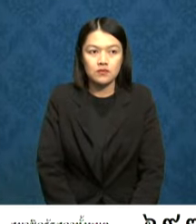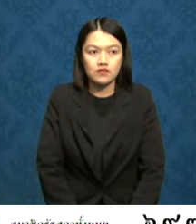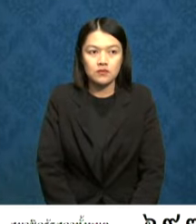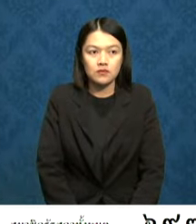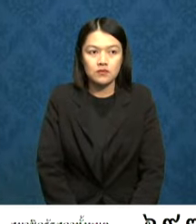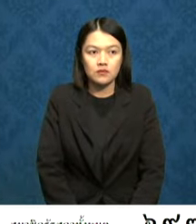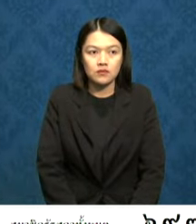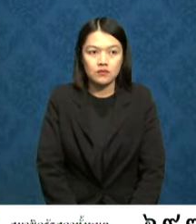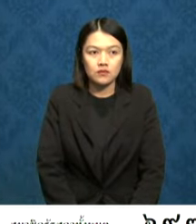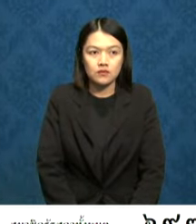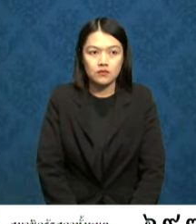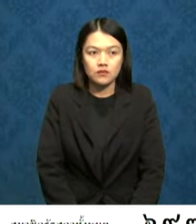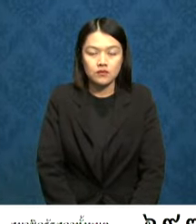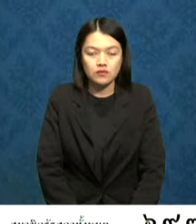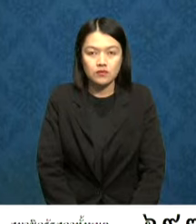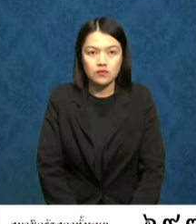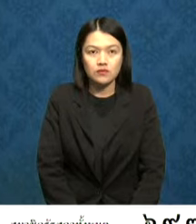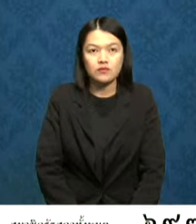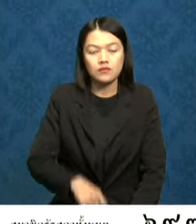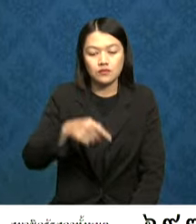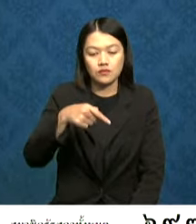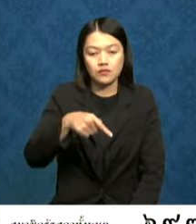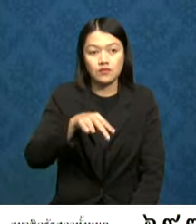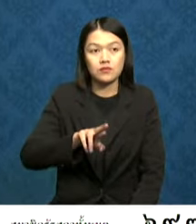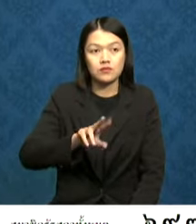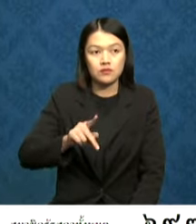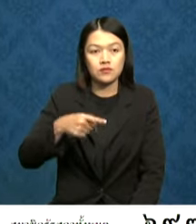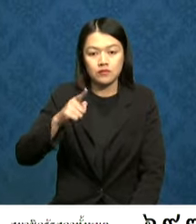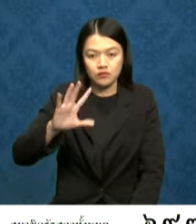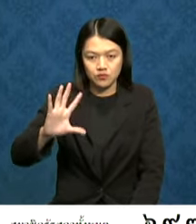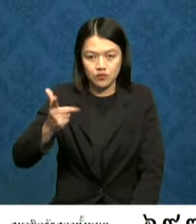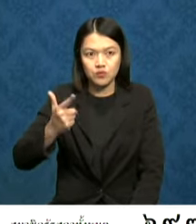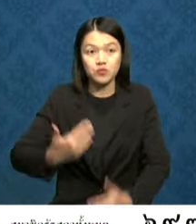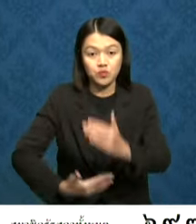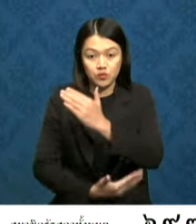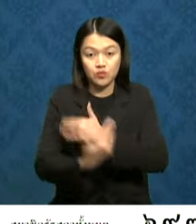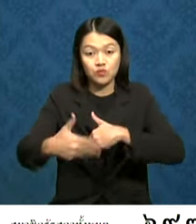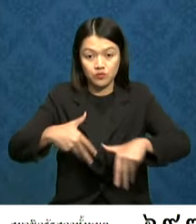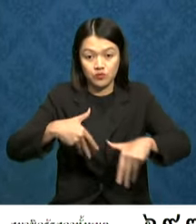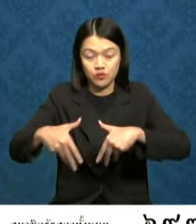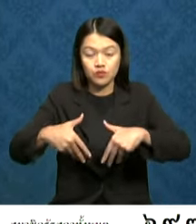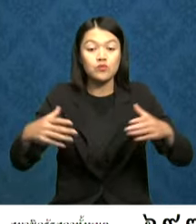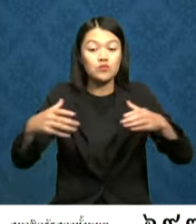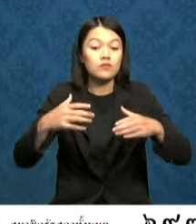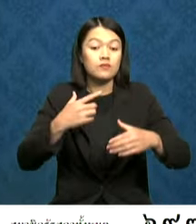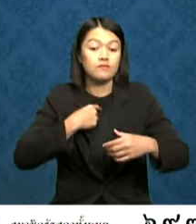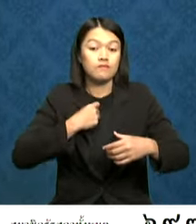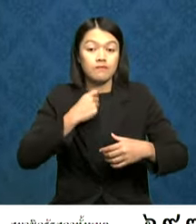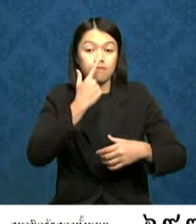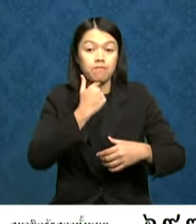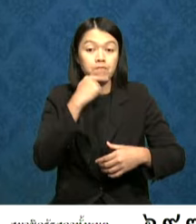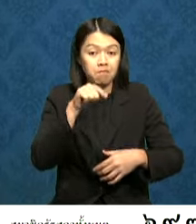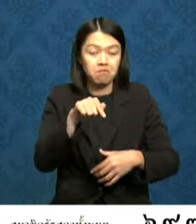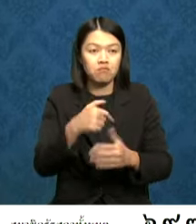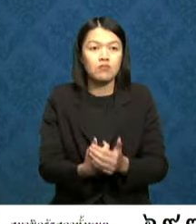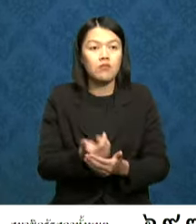ท่านประธานคะพ.ร.ป.ปปช.ที่เปิดโอกาสให้ประชาชนพี่น้องคนเสื้อแดงสาม